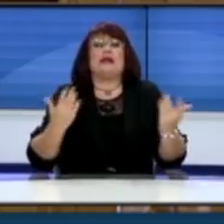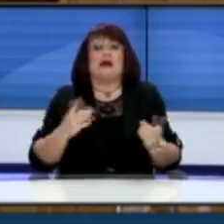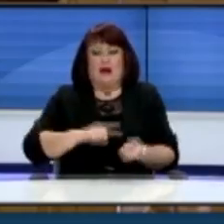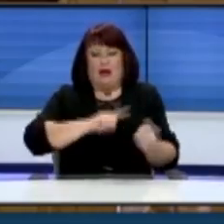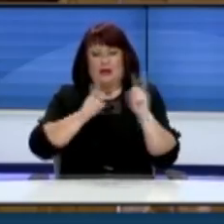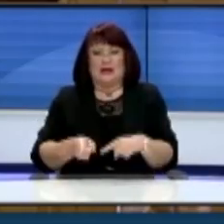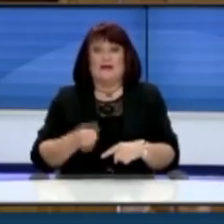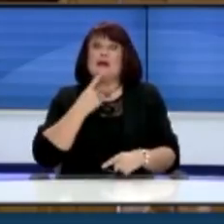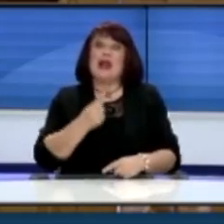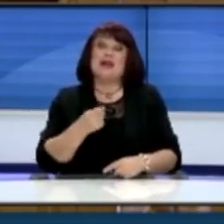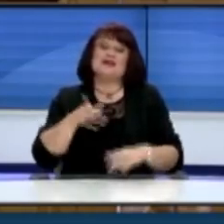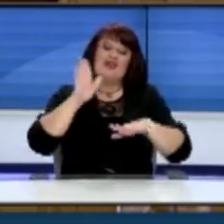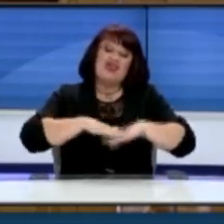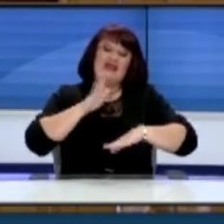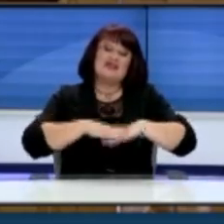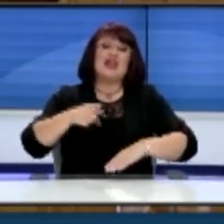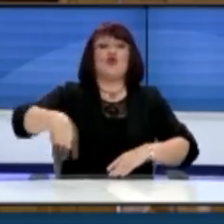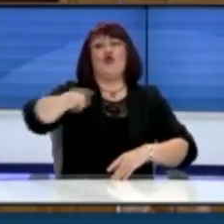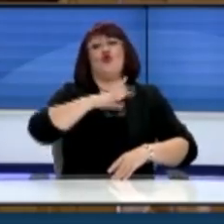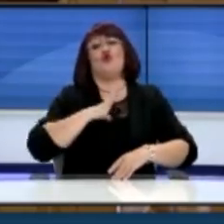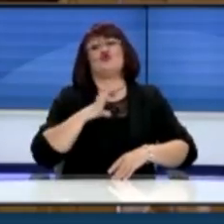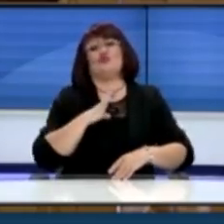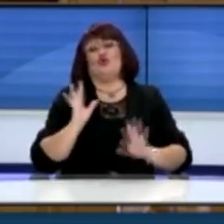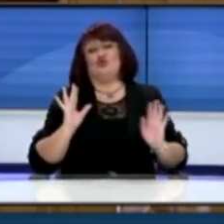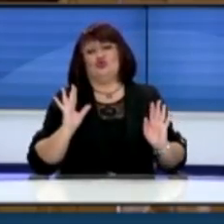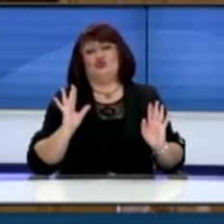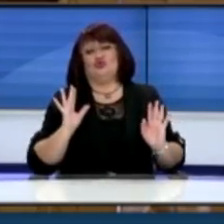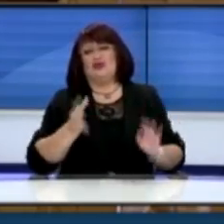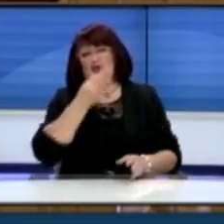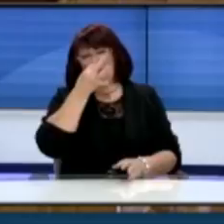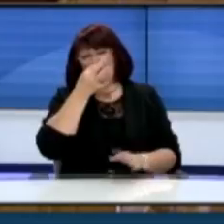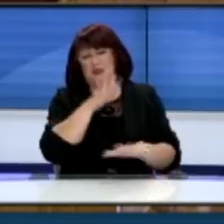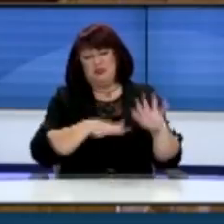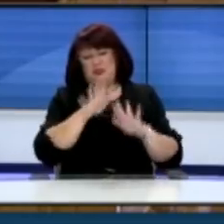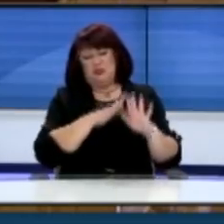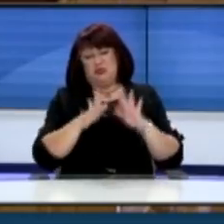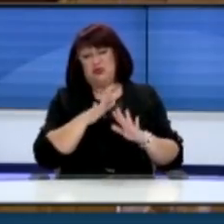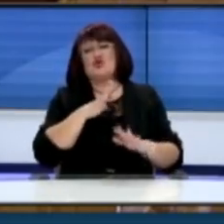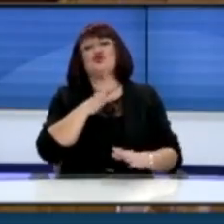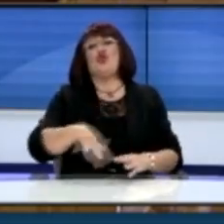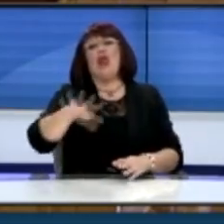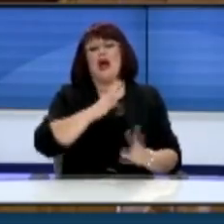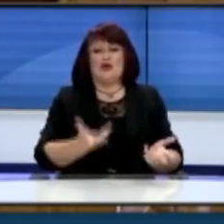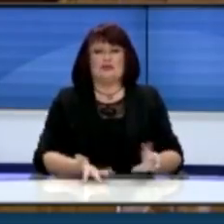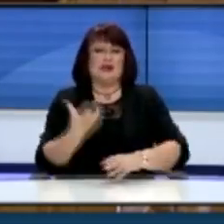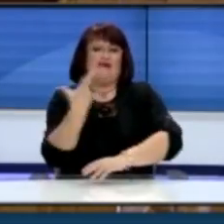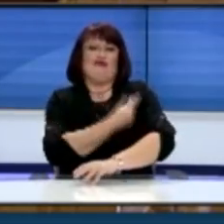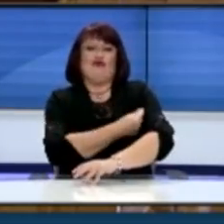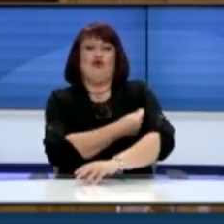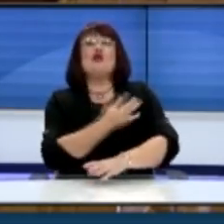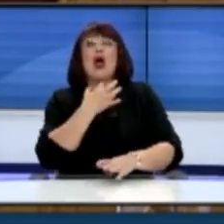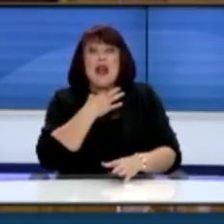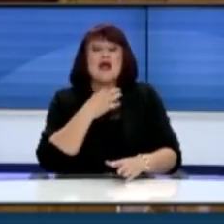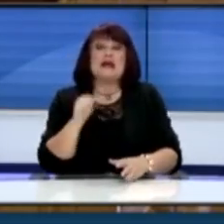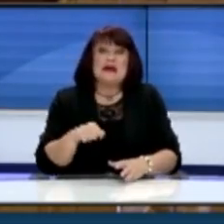Αντίθετα, επιμένετε να ρίχνετε τις ευθύνες στο λαό, παίζοντας ένα βρώμικο παιχνίδι σε βάρος του. Το εμβόλιο είναι